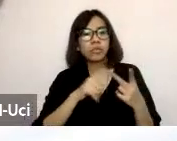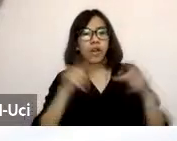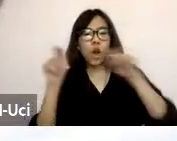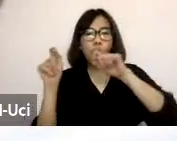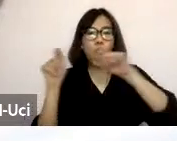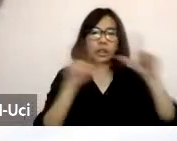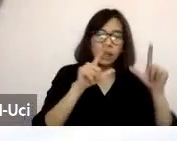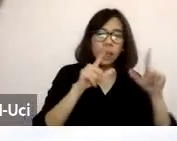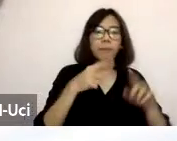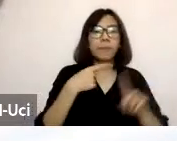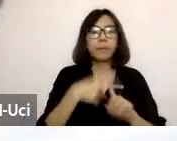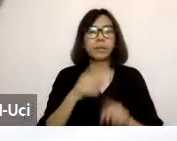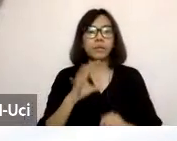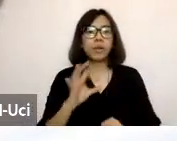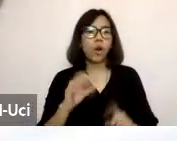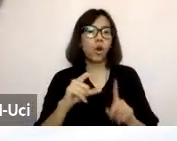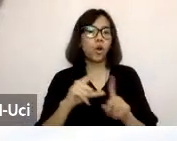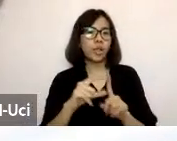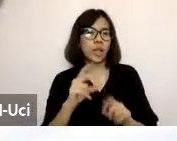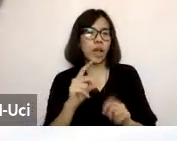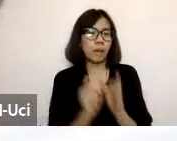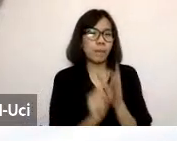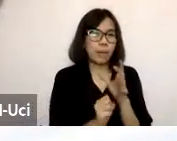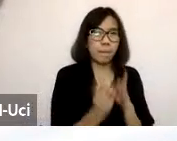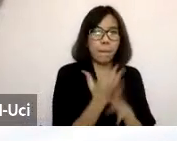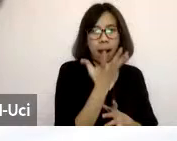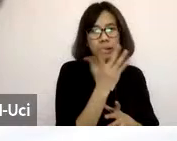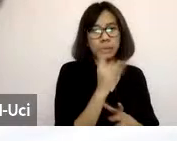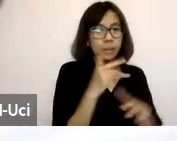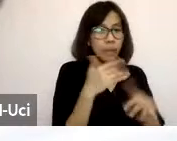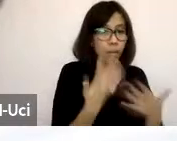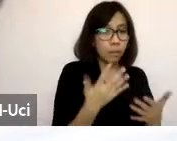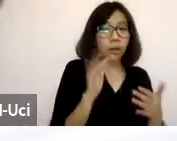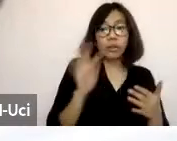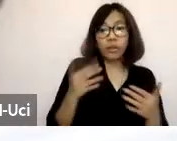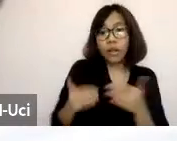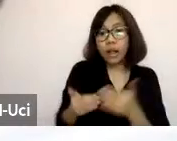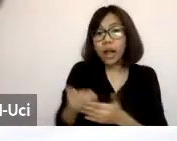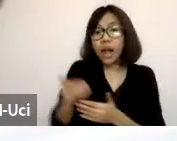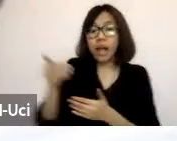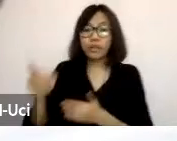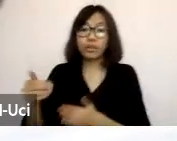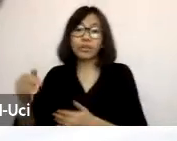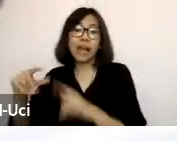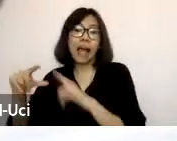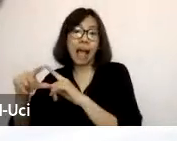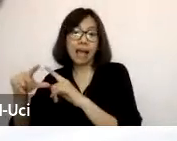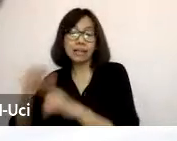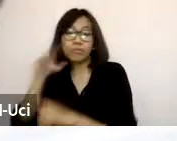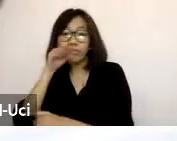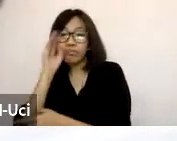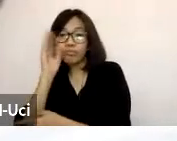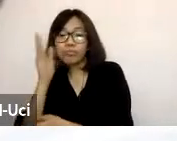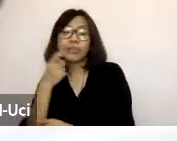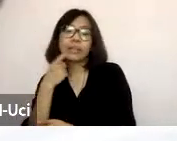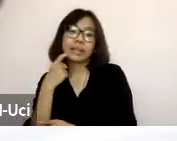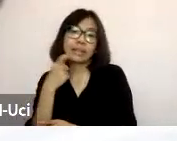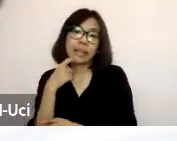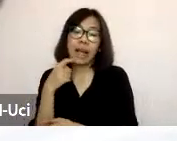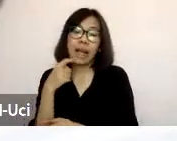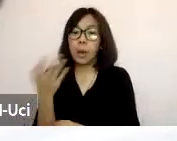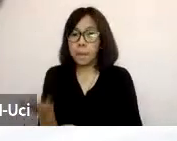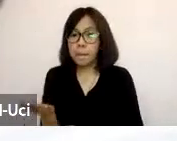konsepsi dan perkembangan online dispute resolution atau dear sementara nanti Bang Azis akan menyampaikan masalah